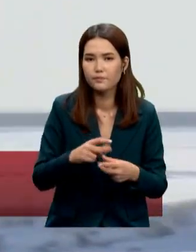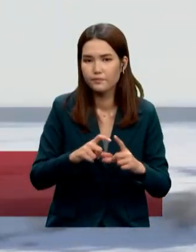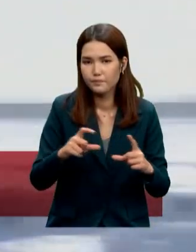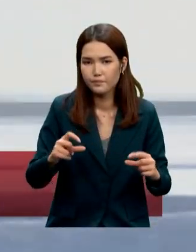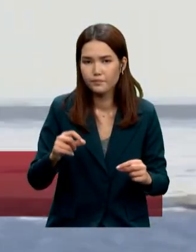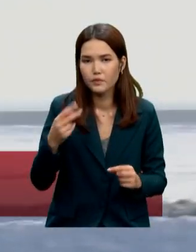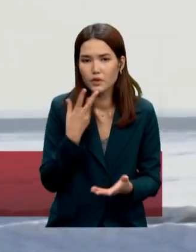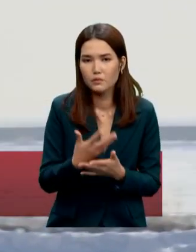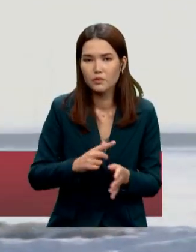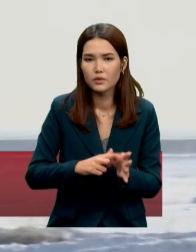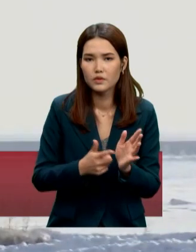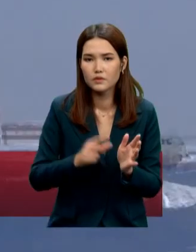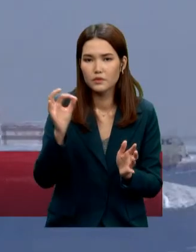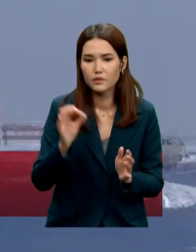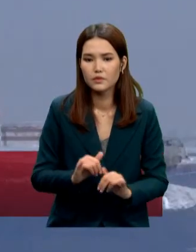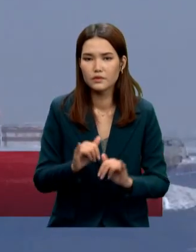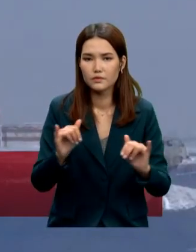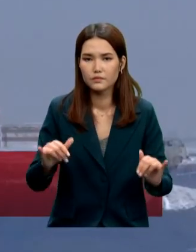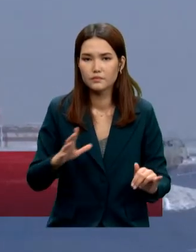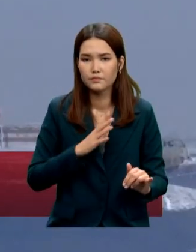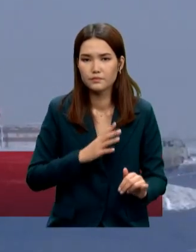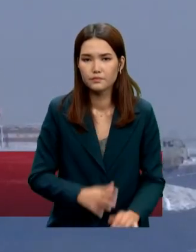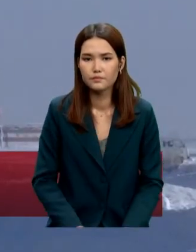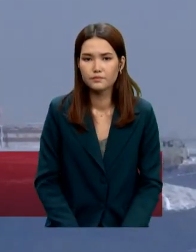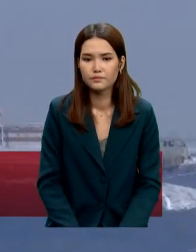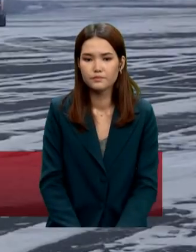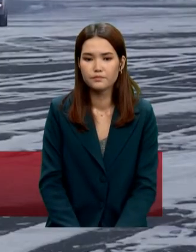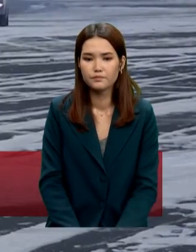выросла почти на 17%.